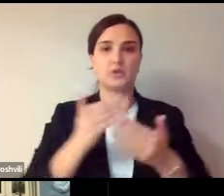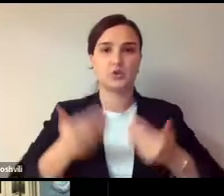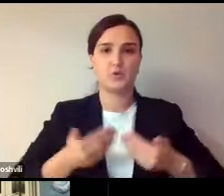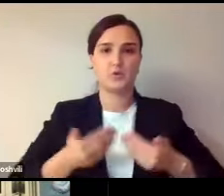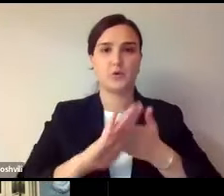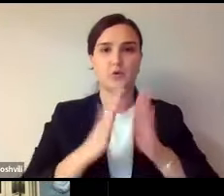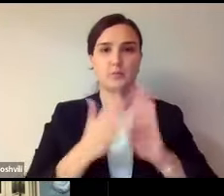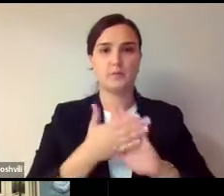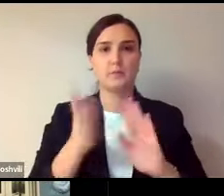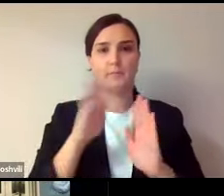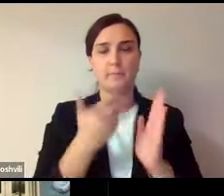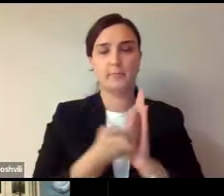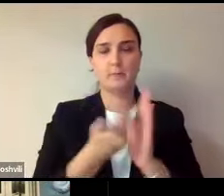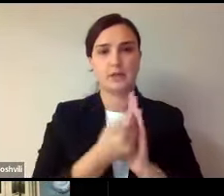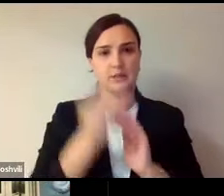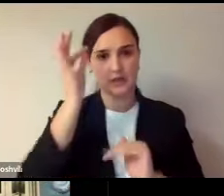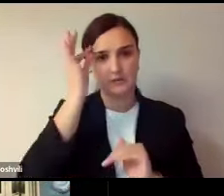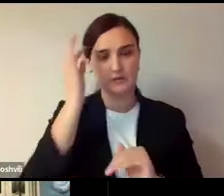გავხსენოთ ჩვენი ერთ-ერთი